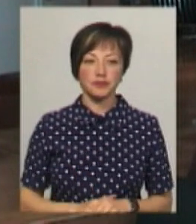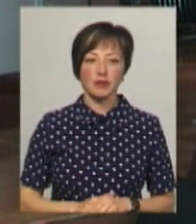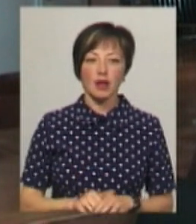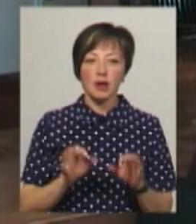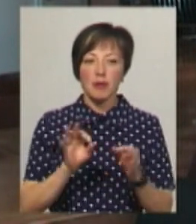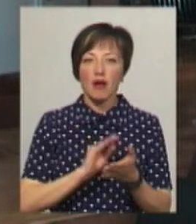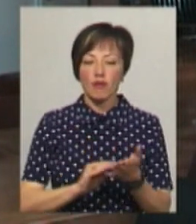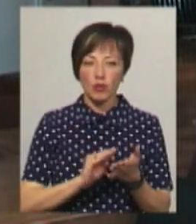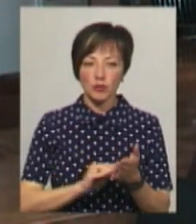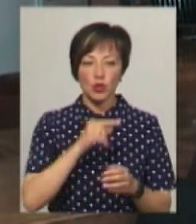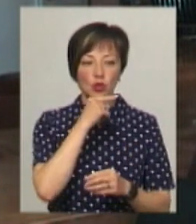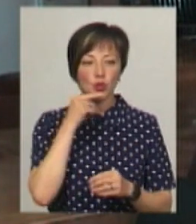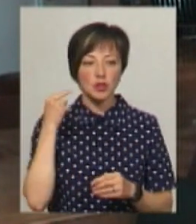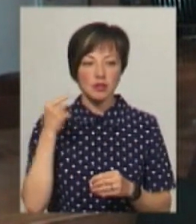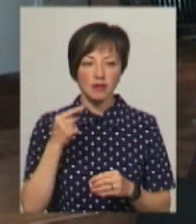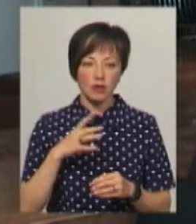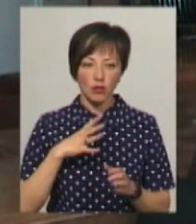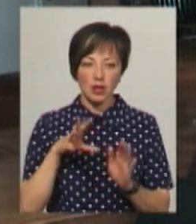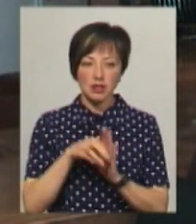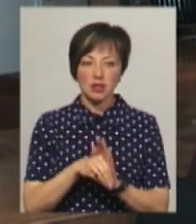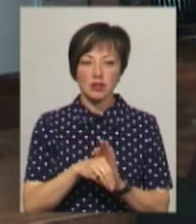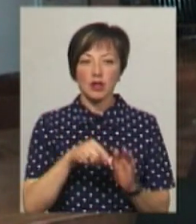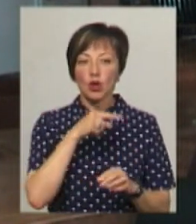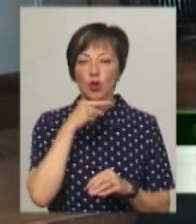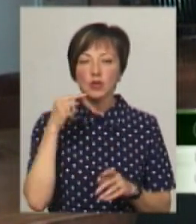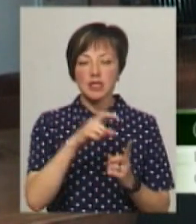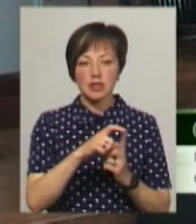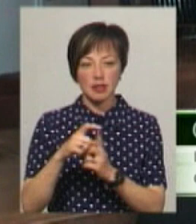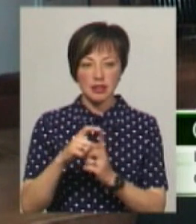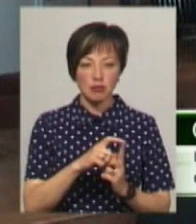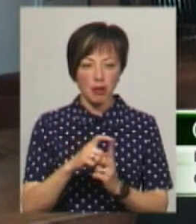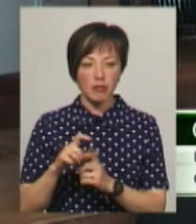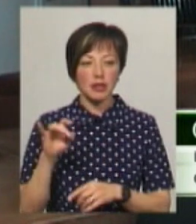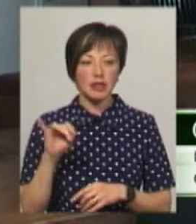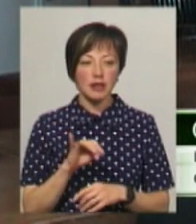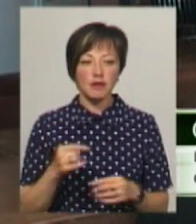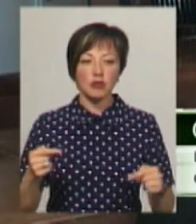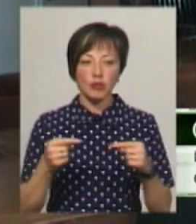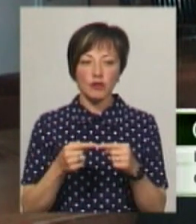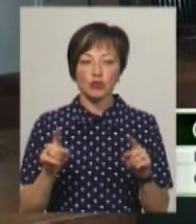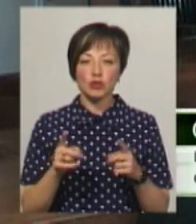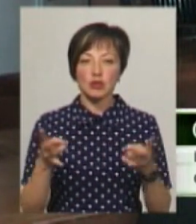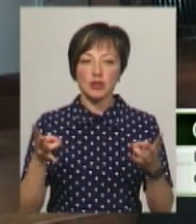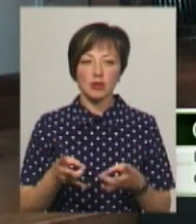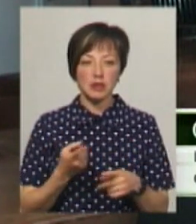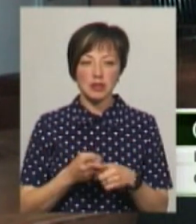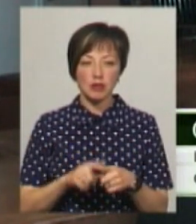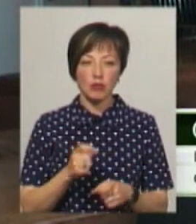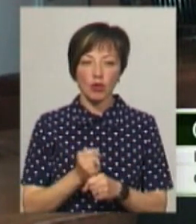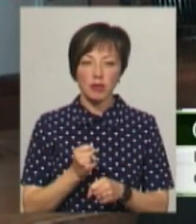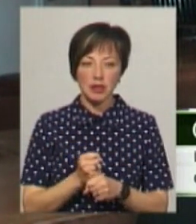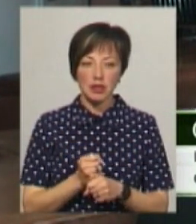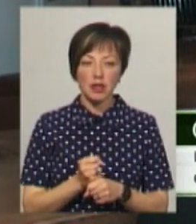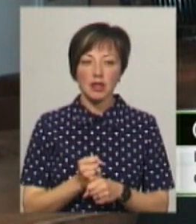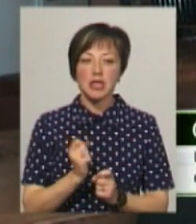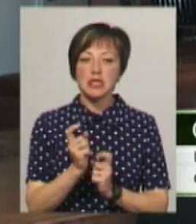він зрусифікований, так, він насичений росіянізмами. І, відповідно, щось потрібно з цим робити.